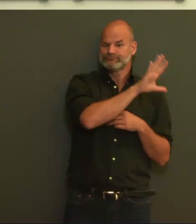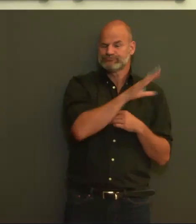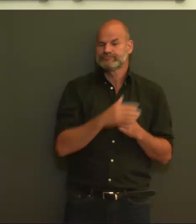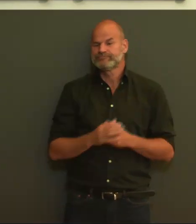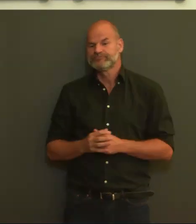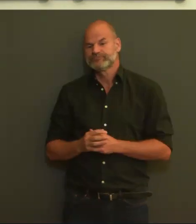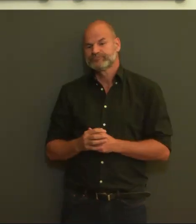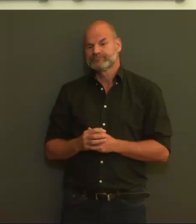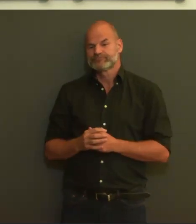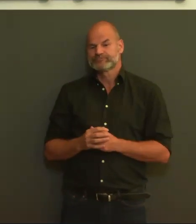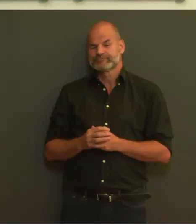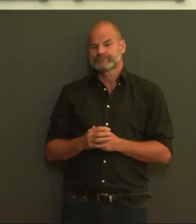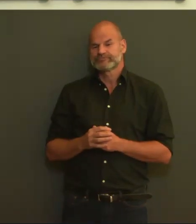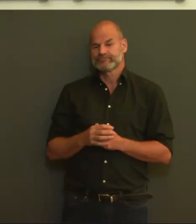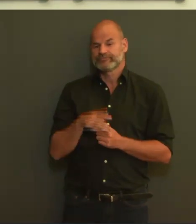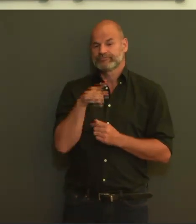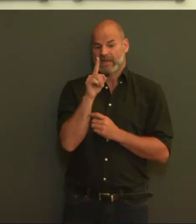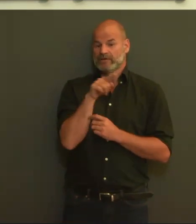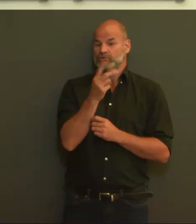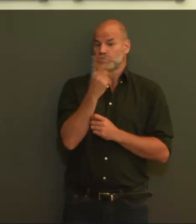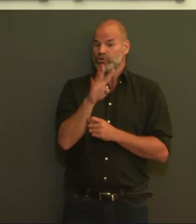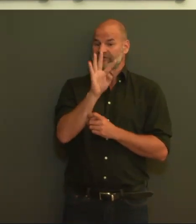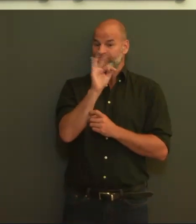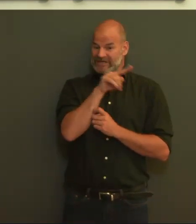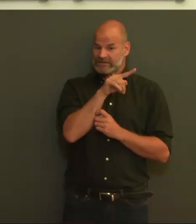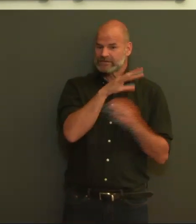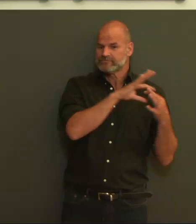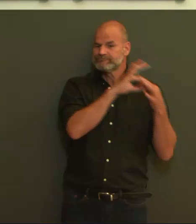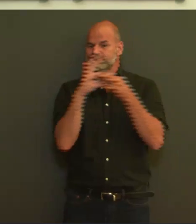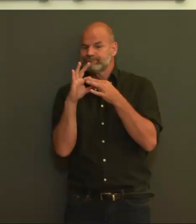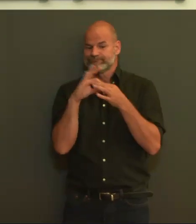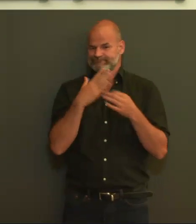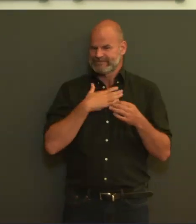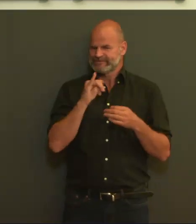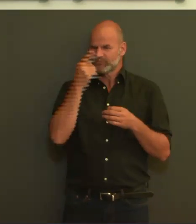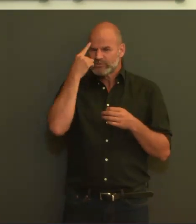stijging waarschijnlijk ook te wijten aan de uitbraak in het bedrijf Westvlees.